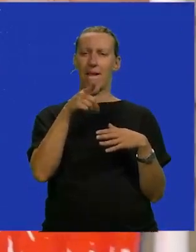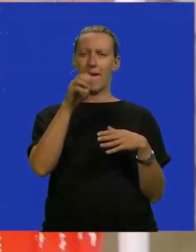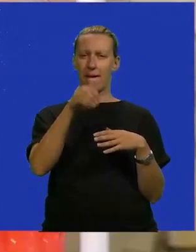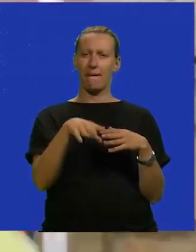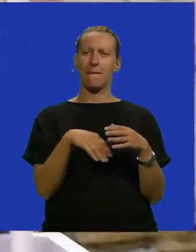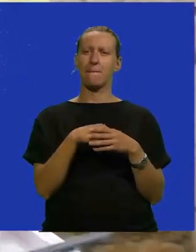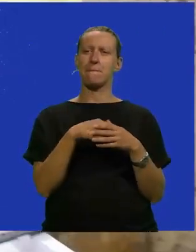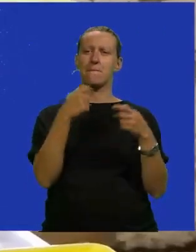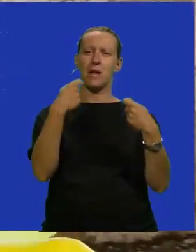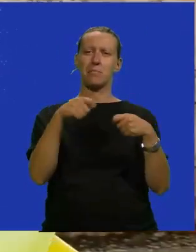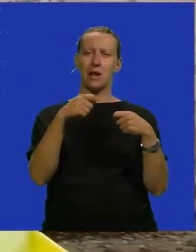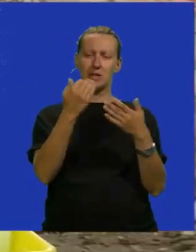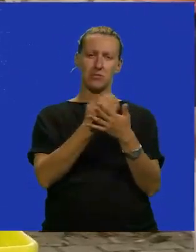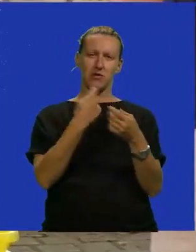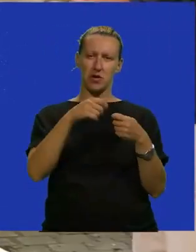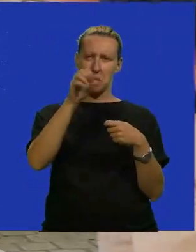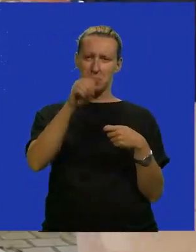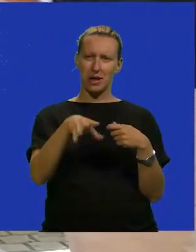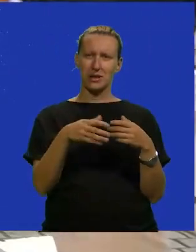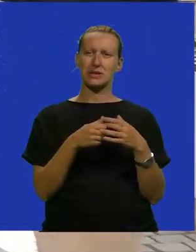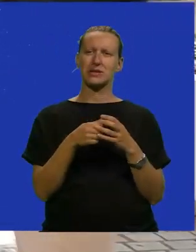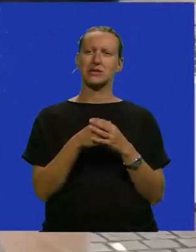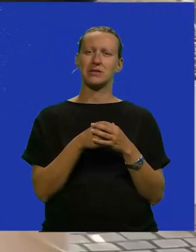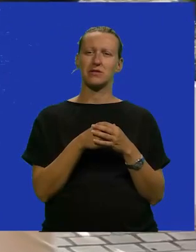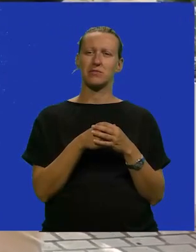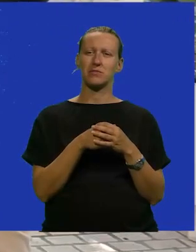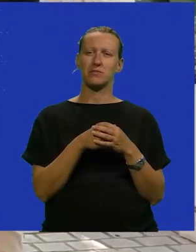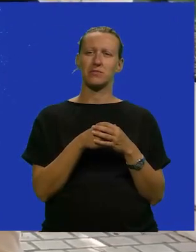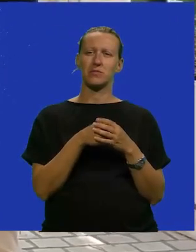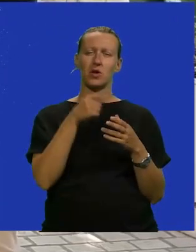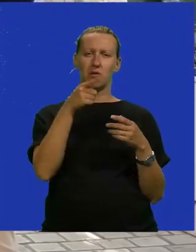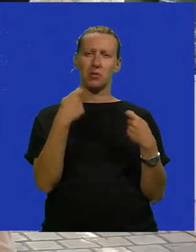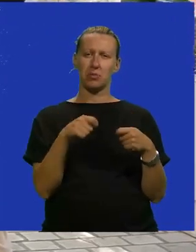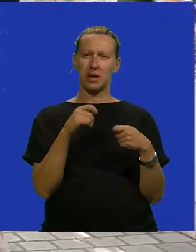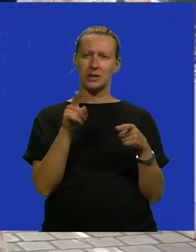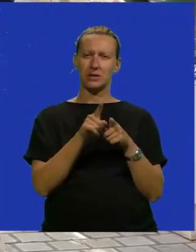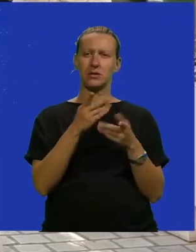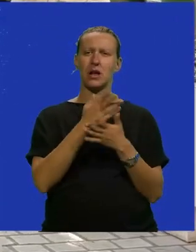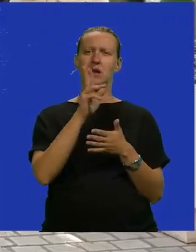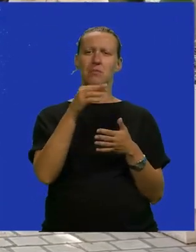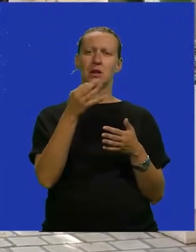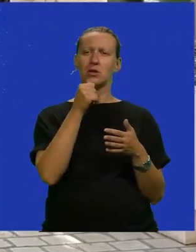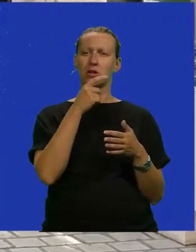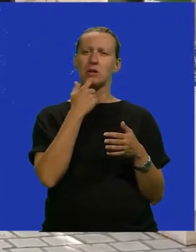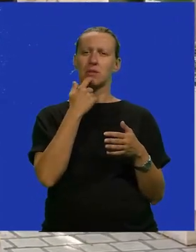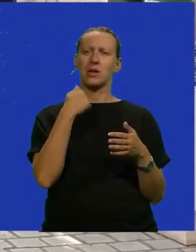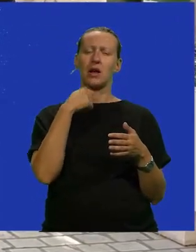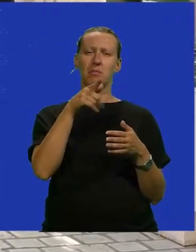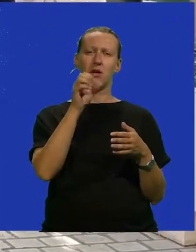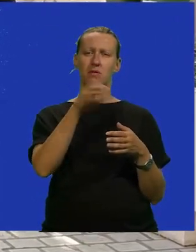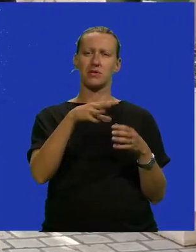Tu je. Plastika opet ide u plastiku. Ovo isto plastika, ali ovdje ima nešto i metala. Ja bi